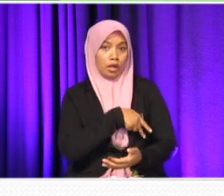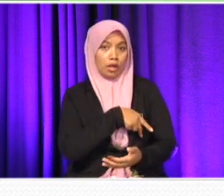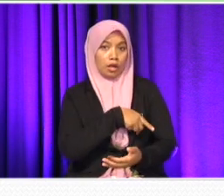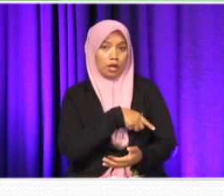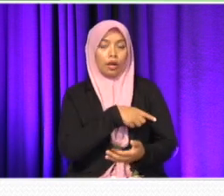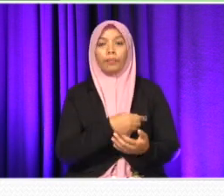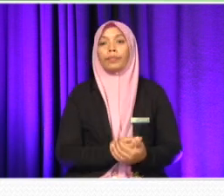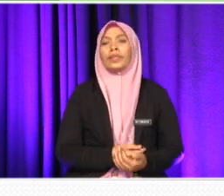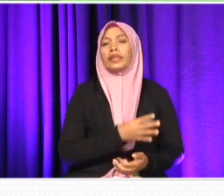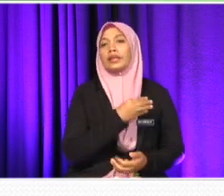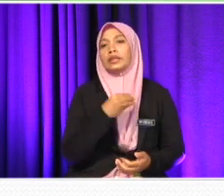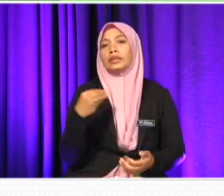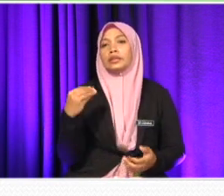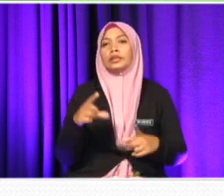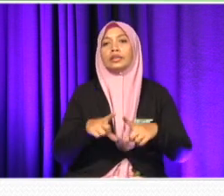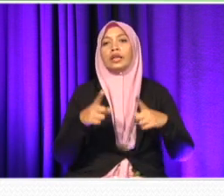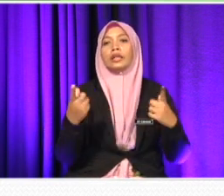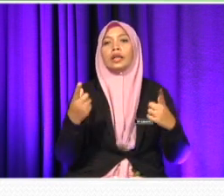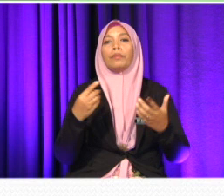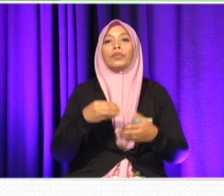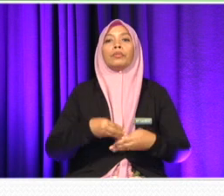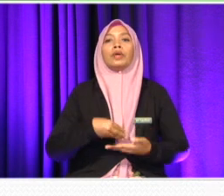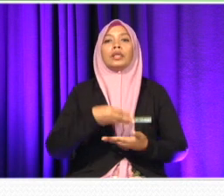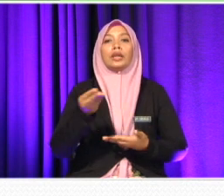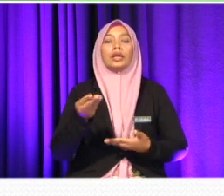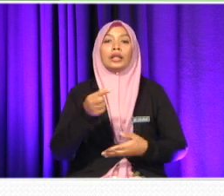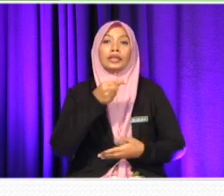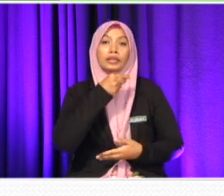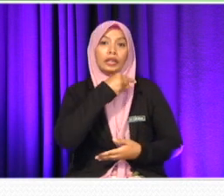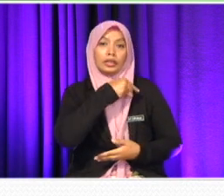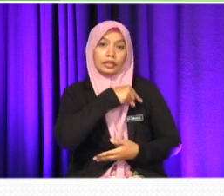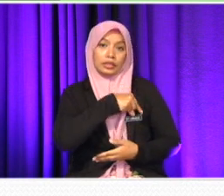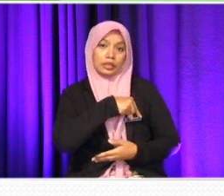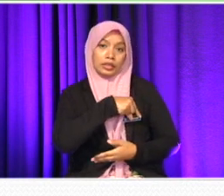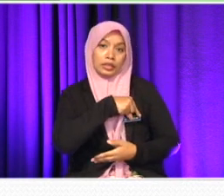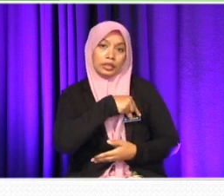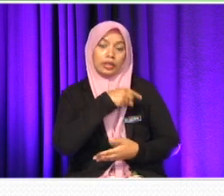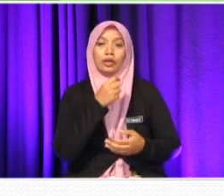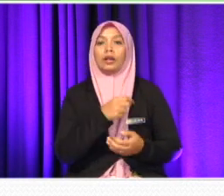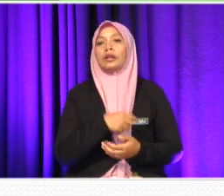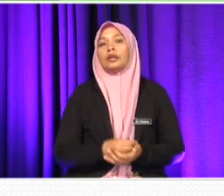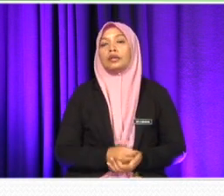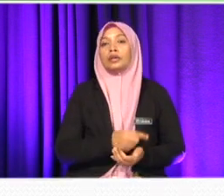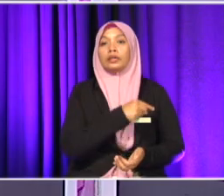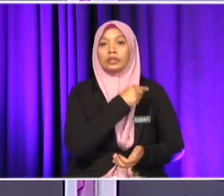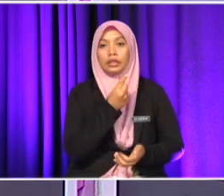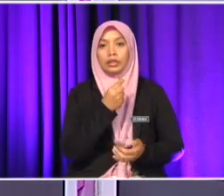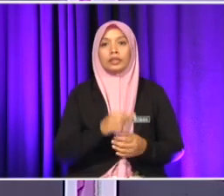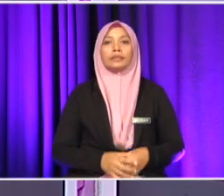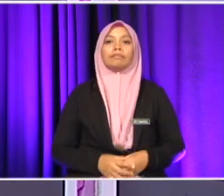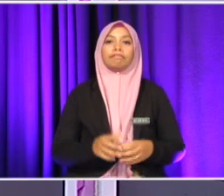tak minta Bukalah untuk melakukan pembayaran gaji dan upah kepada tenaga pekerja organik